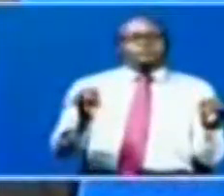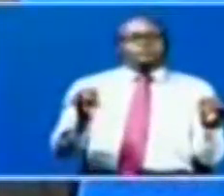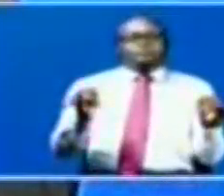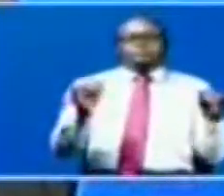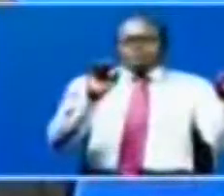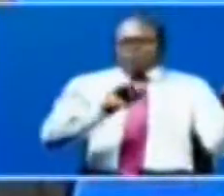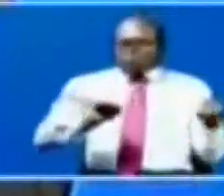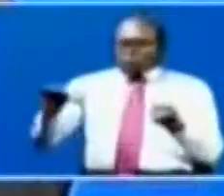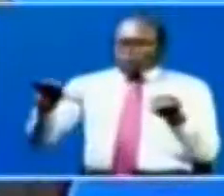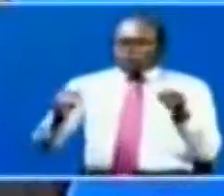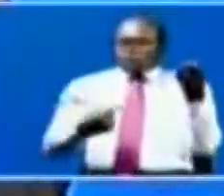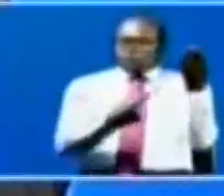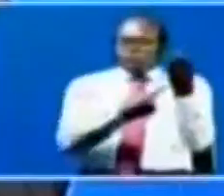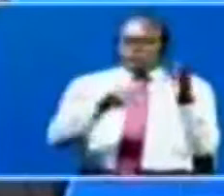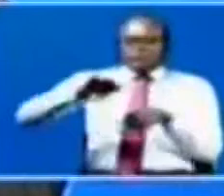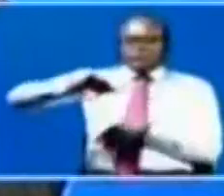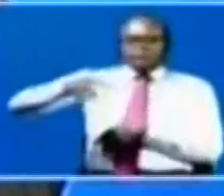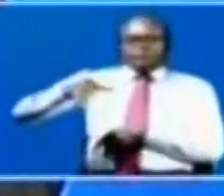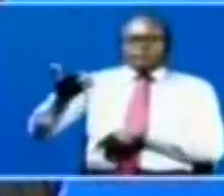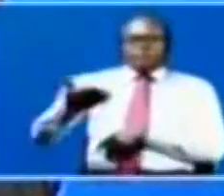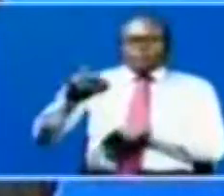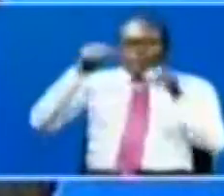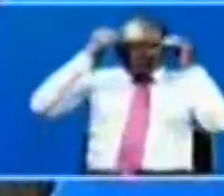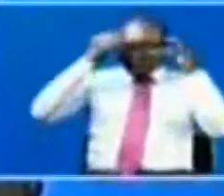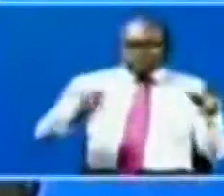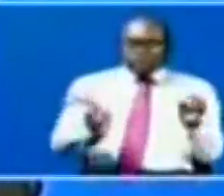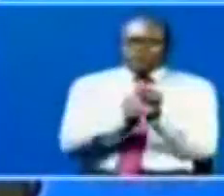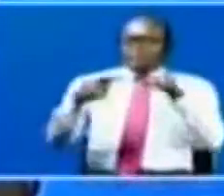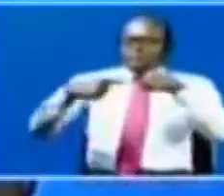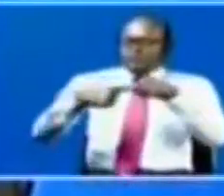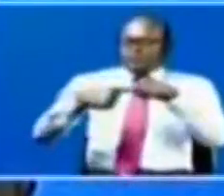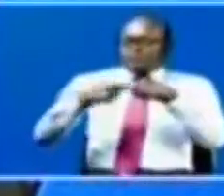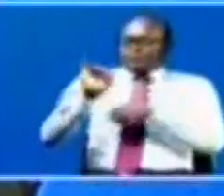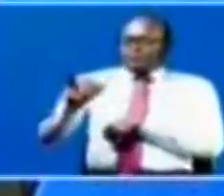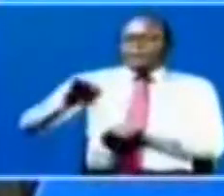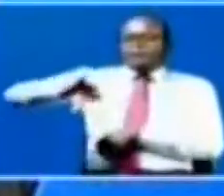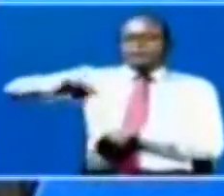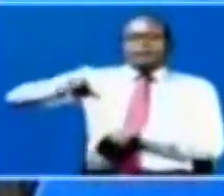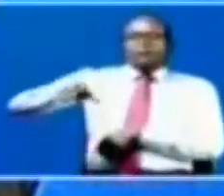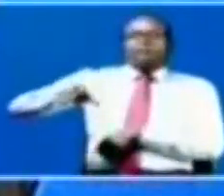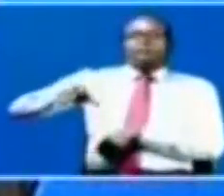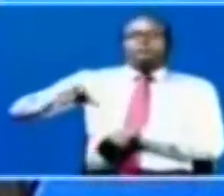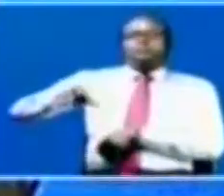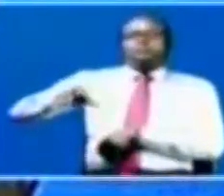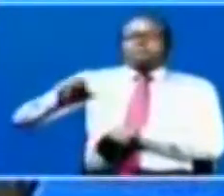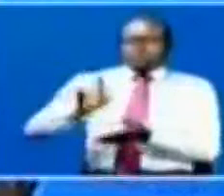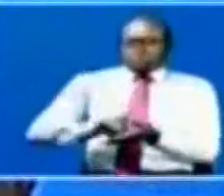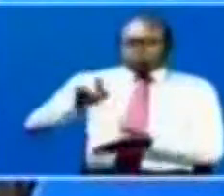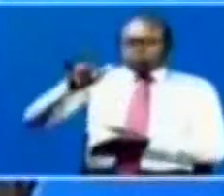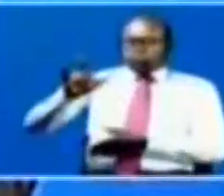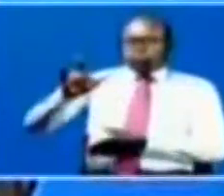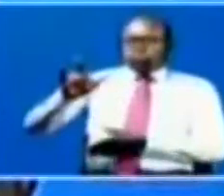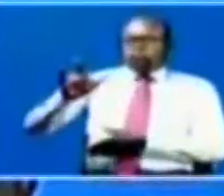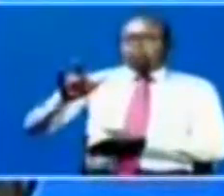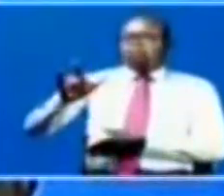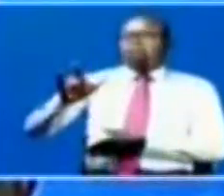katika kaunti ya Taita Taveta ambako wanafunzi 16 kutoka katika kaunti hiyo wanatarajiwa kuondoka nchini Kenya kuelekea